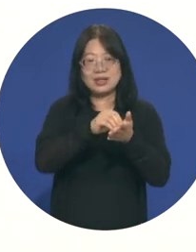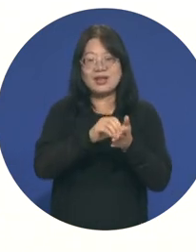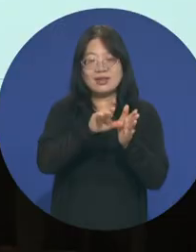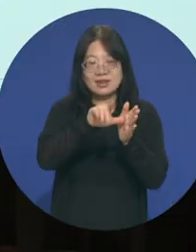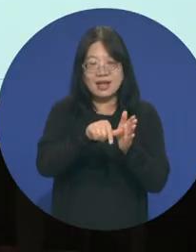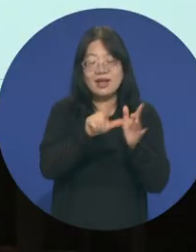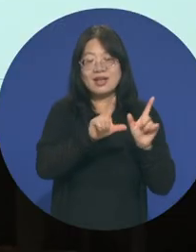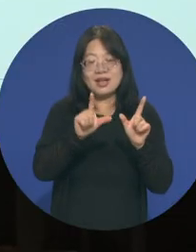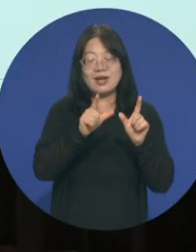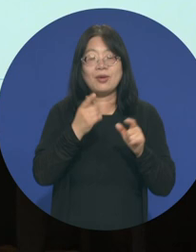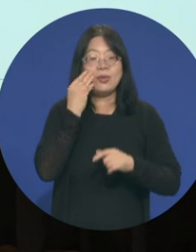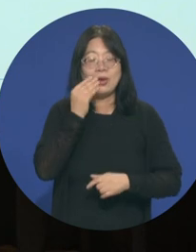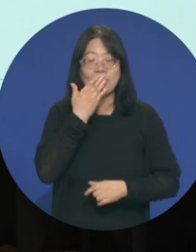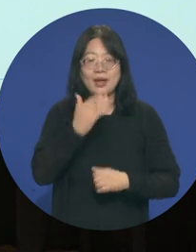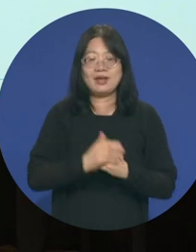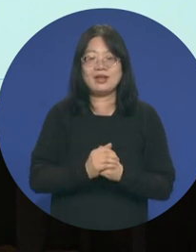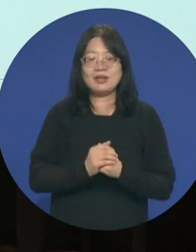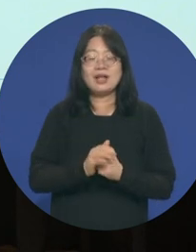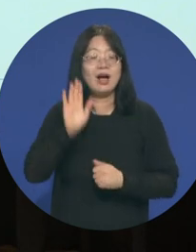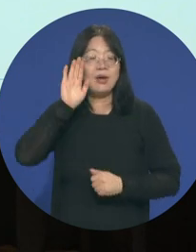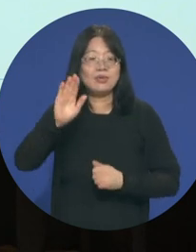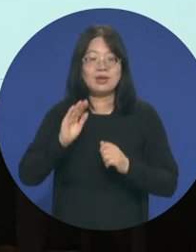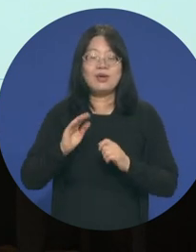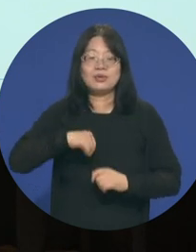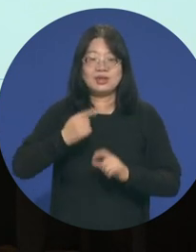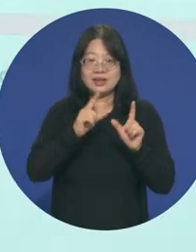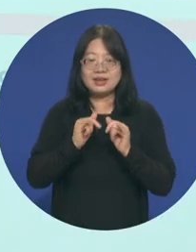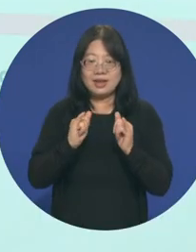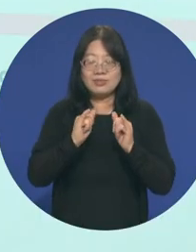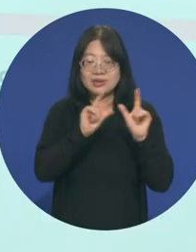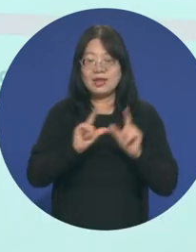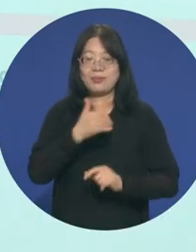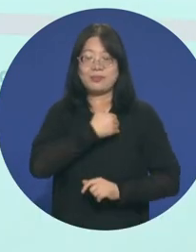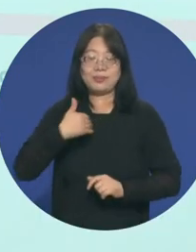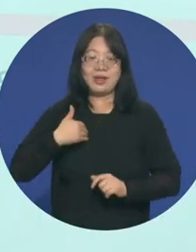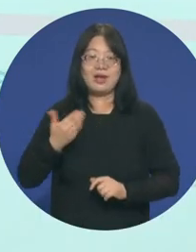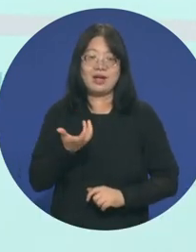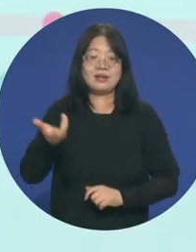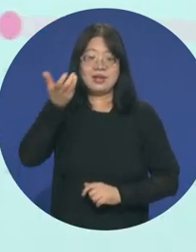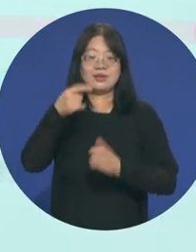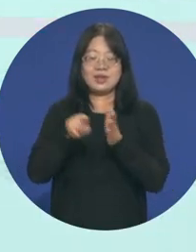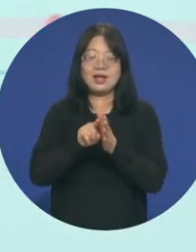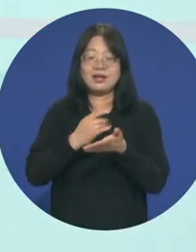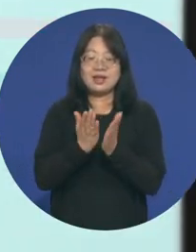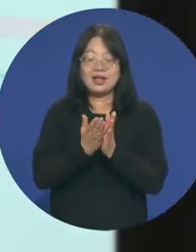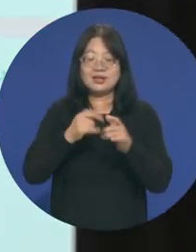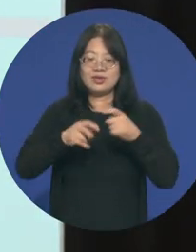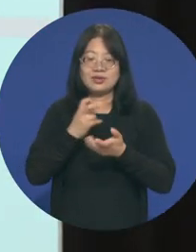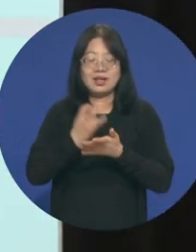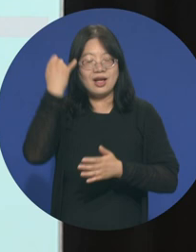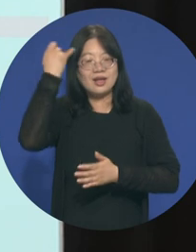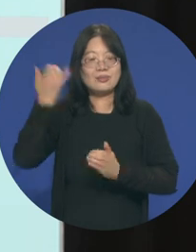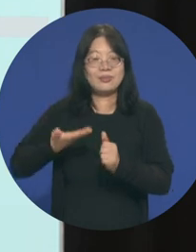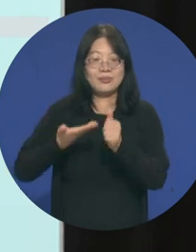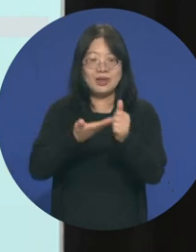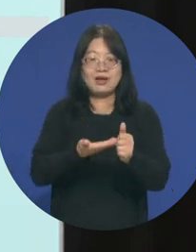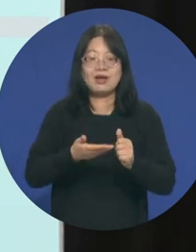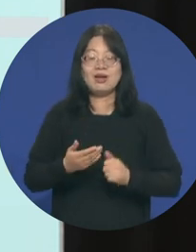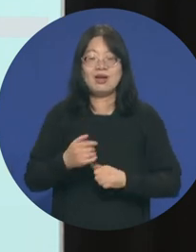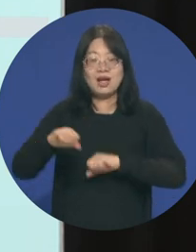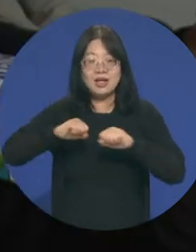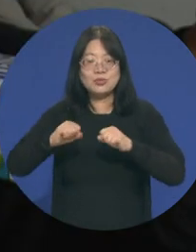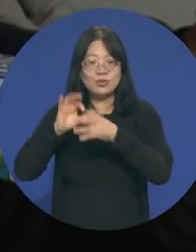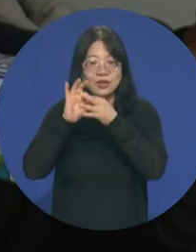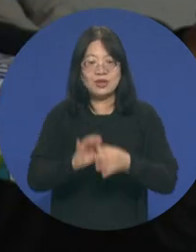있을 것 같습니다. 정책 참여단은 앞으로 1인 가구 삶의 질 향상을 위한 다양한 정책 아이디어를 제안하고 이를 위한 활동을